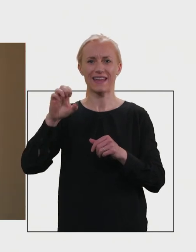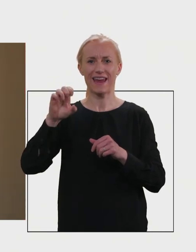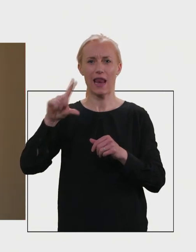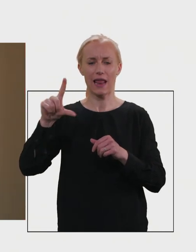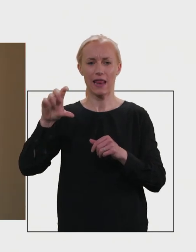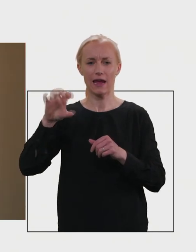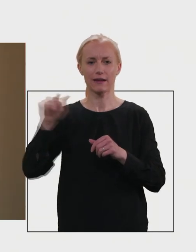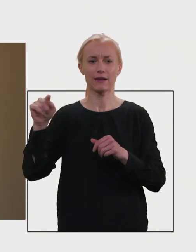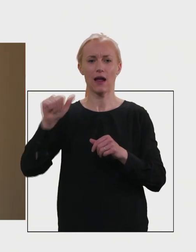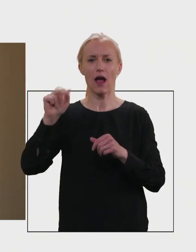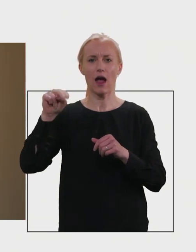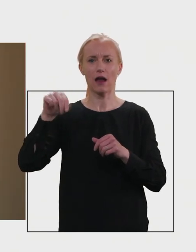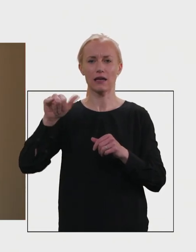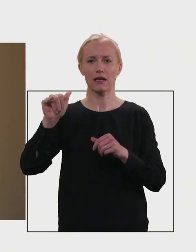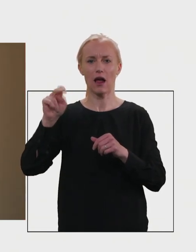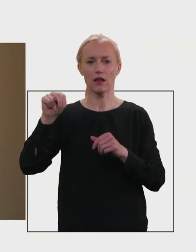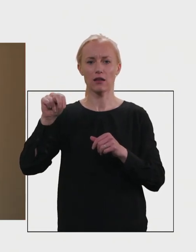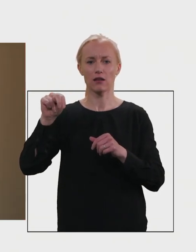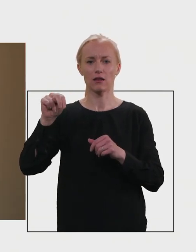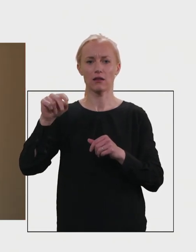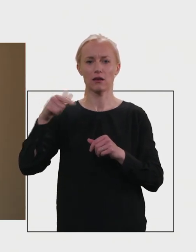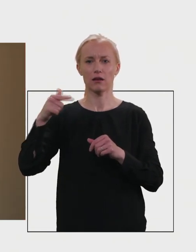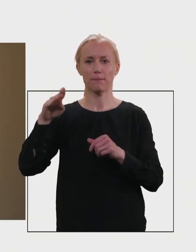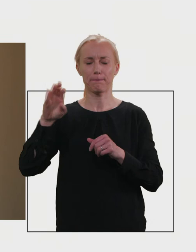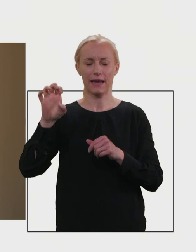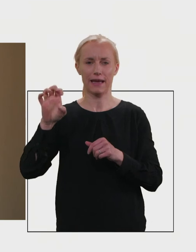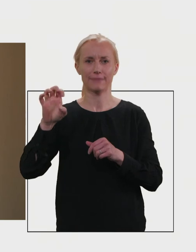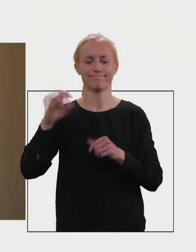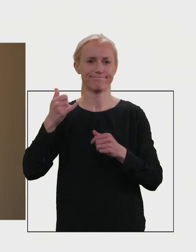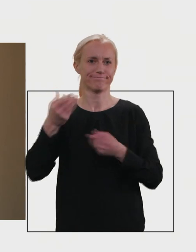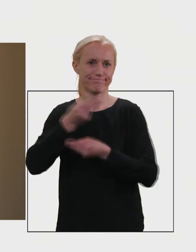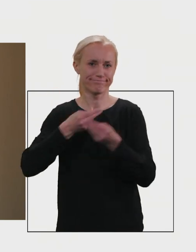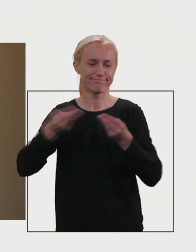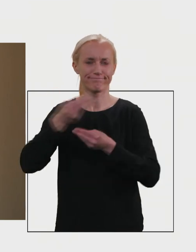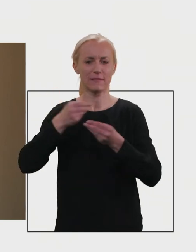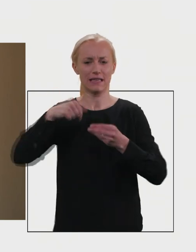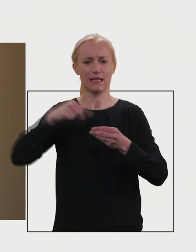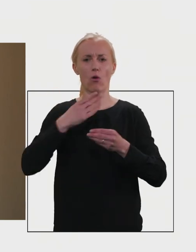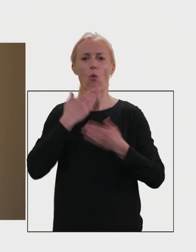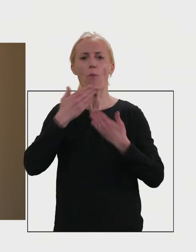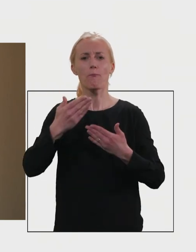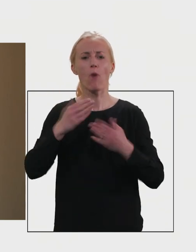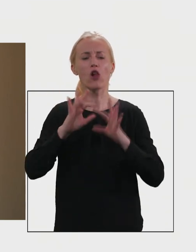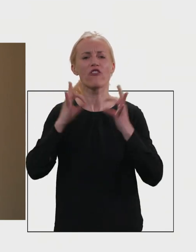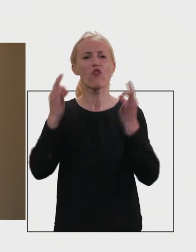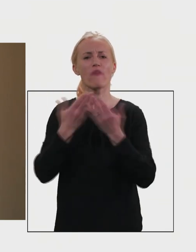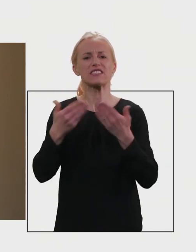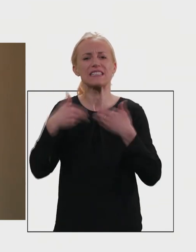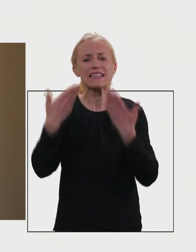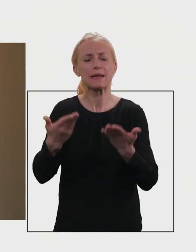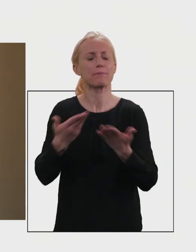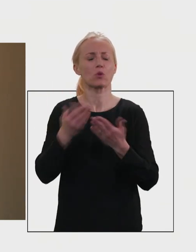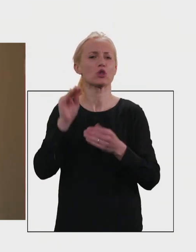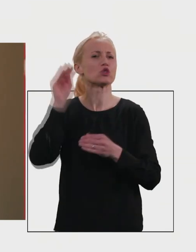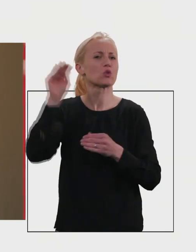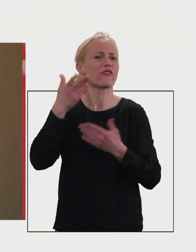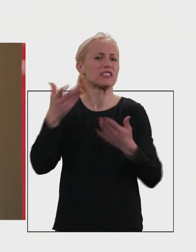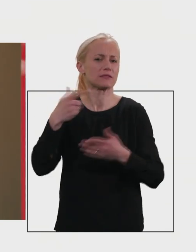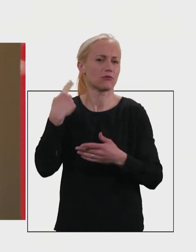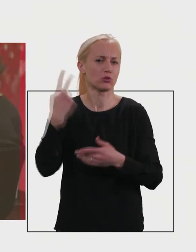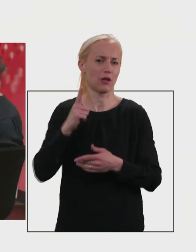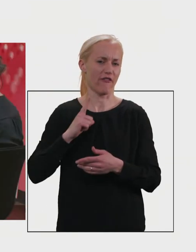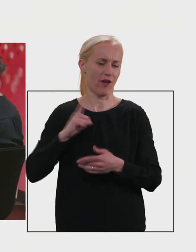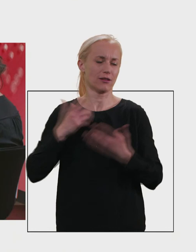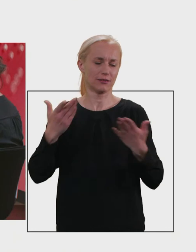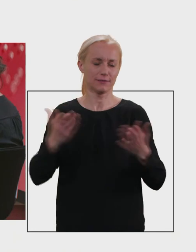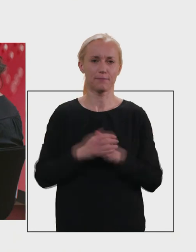Barrierefreiheit konkret hier im Humboldt-Forum in Berlin. Was gibt es schon und was erwartet uns vielleicht sogar in der Zukunft noch? Und dann möchte ich,